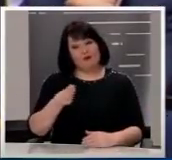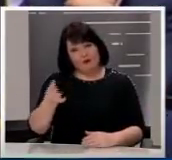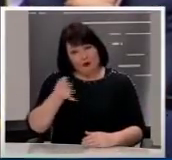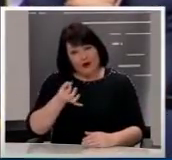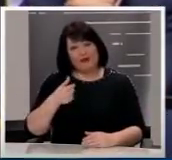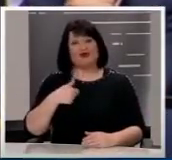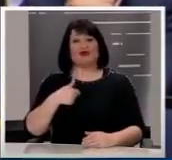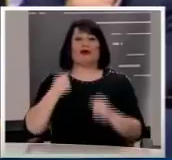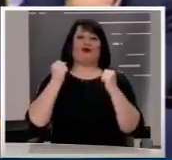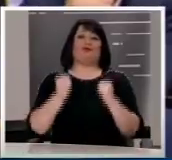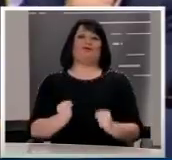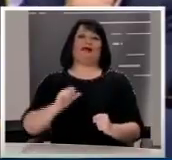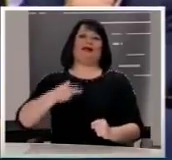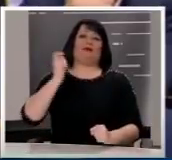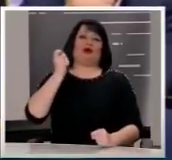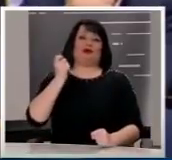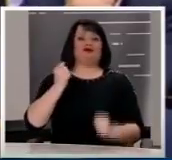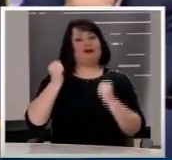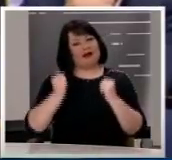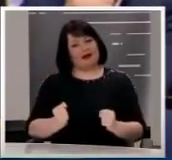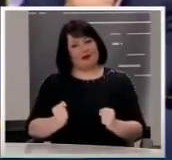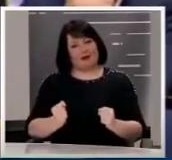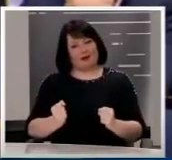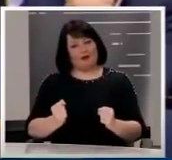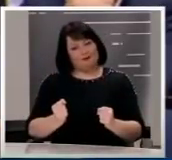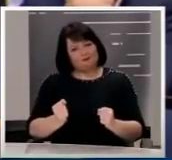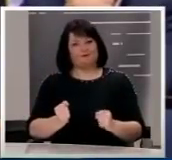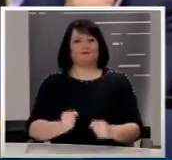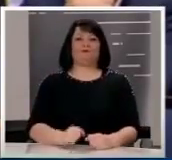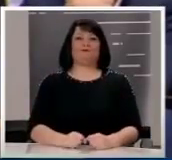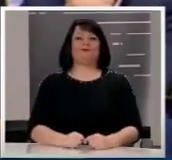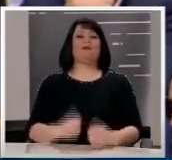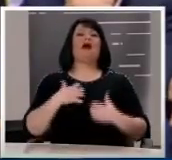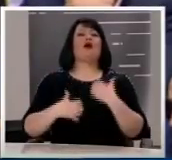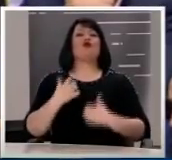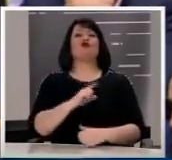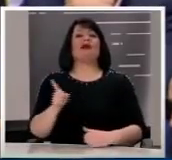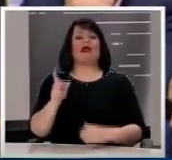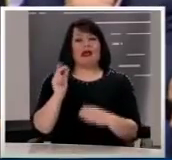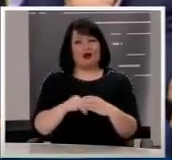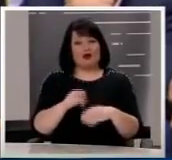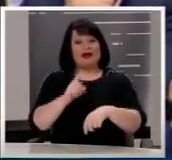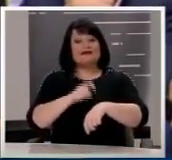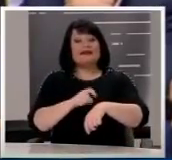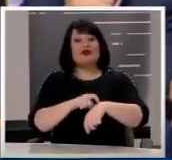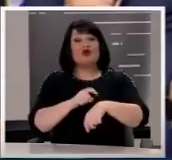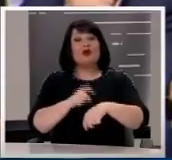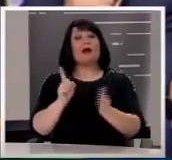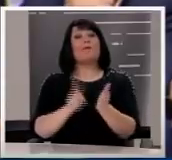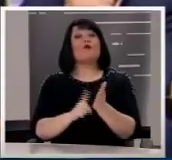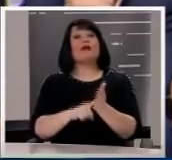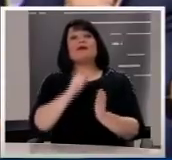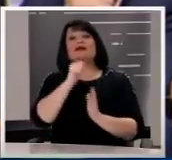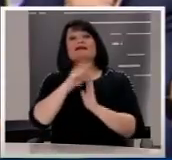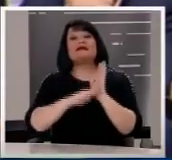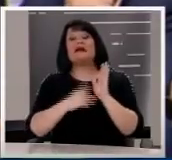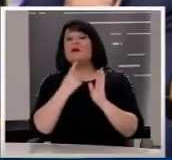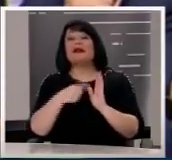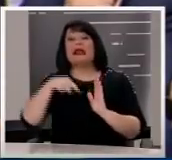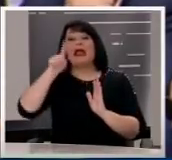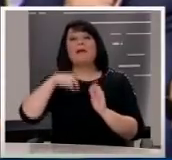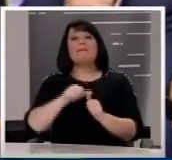μην αγχώνεστε. Διότι οι εκλογές θα γίνουν στην ώρα τους, στη συνταγματική τους